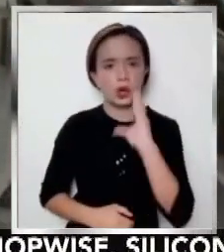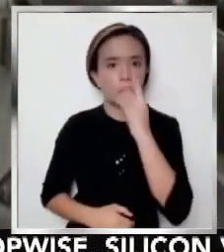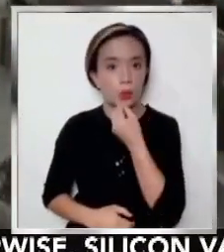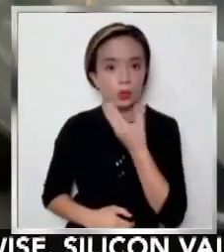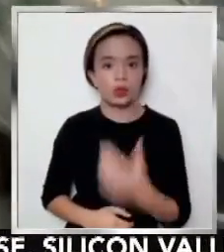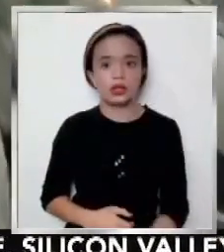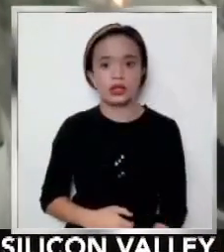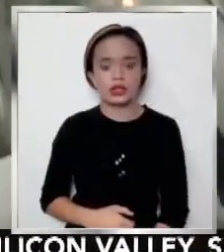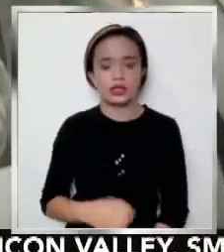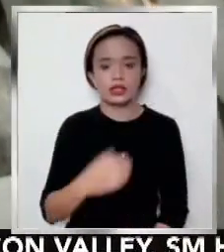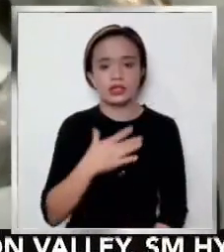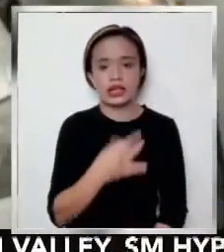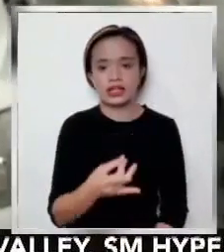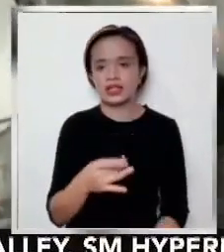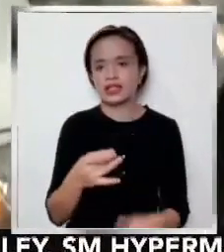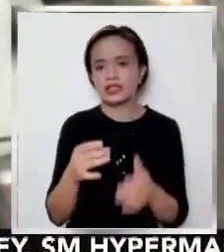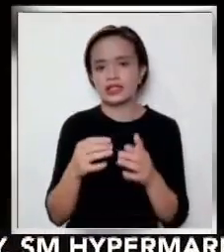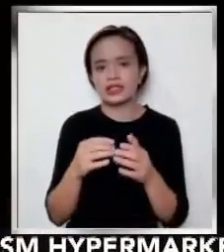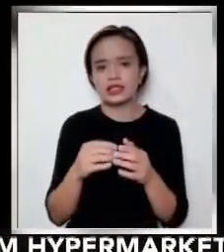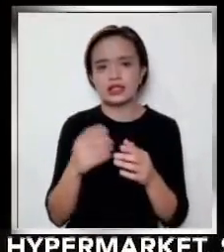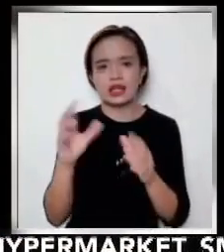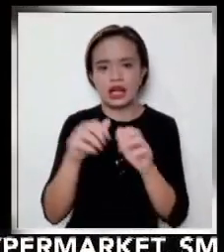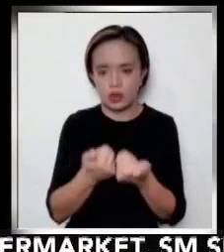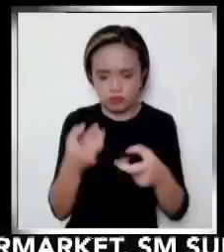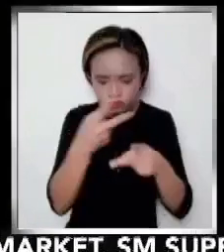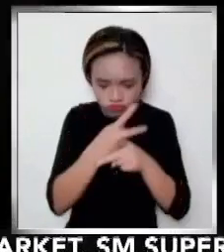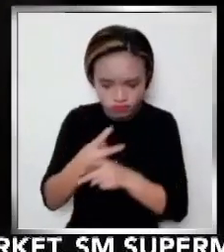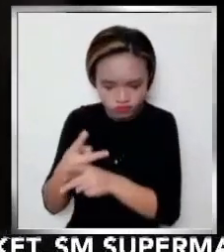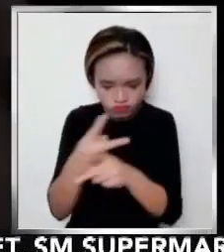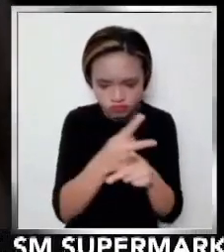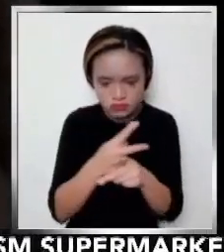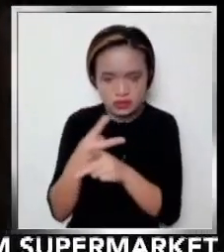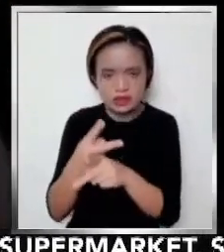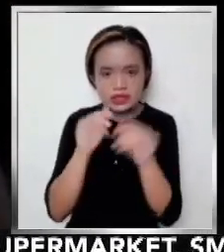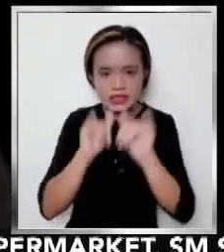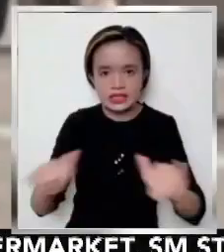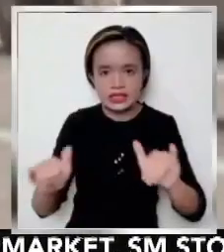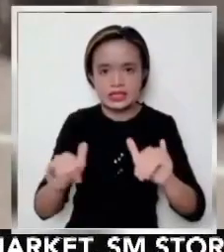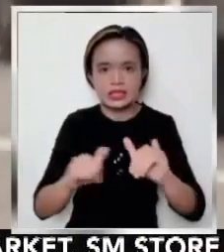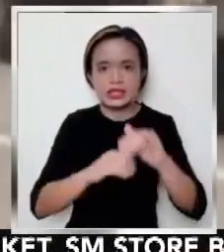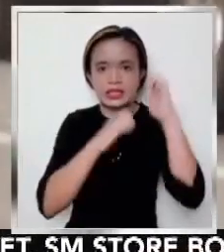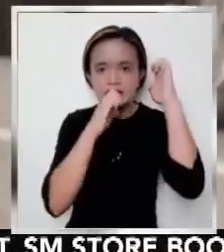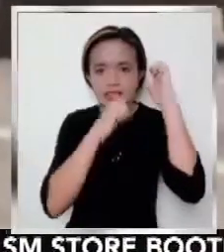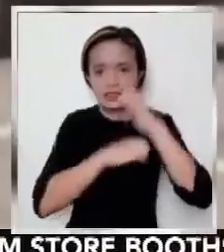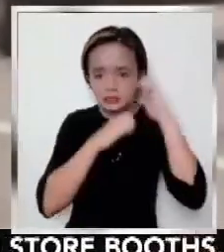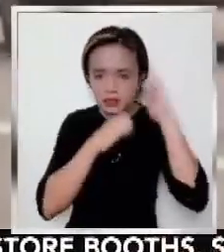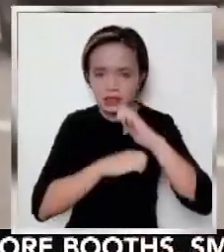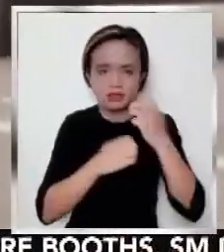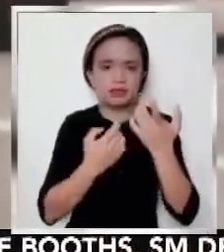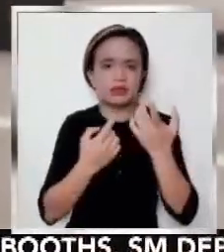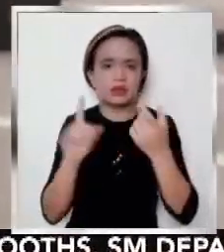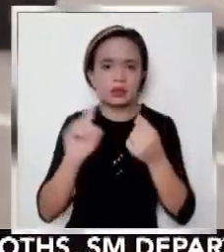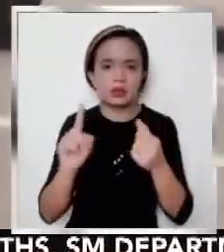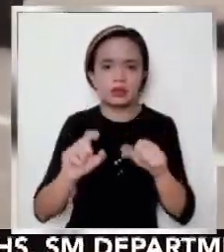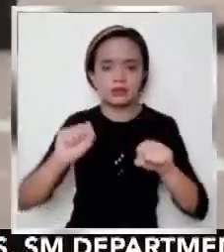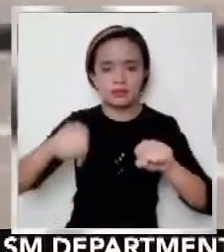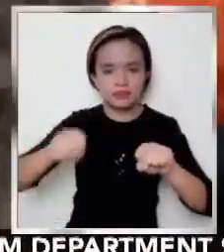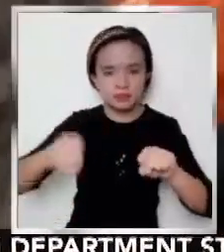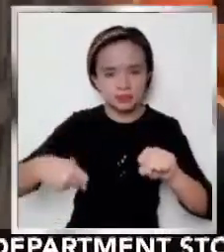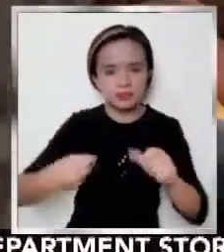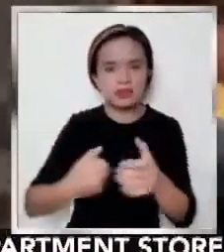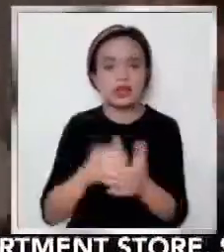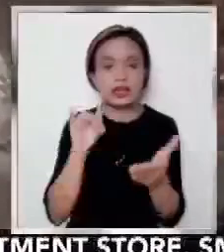sa biyahe bilang pag-iingat sa sakit, umasa sa mga ride-hailing app. Kaya nga sa tinatawag na new